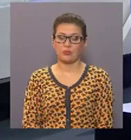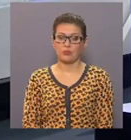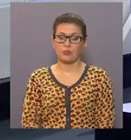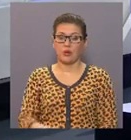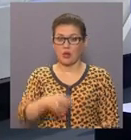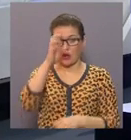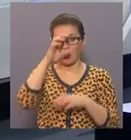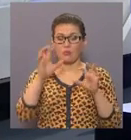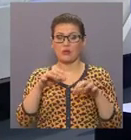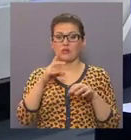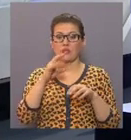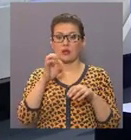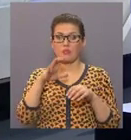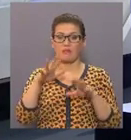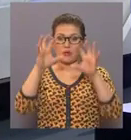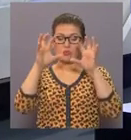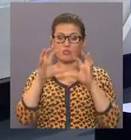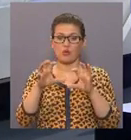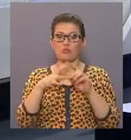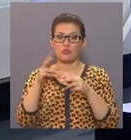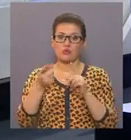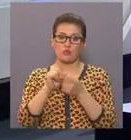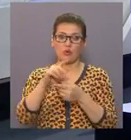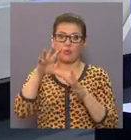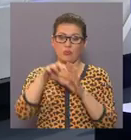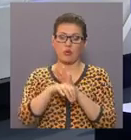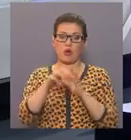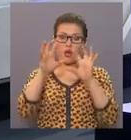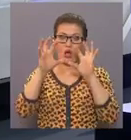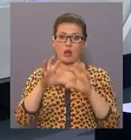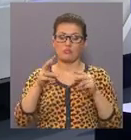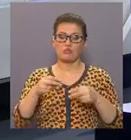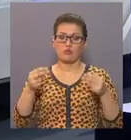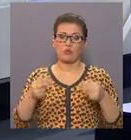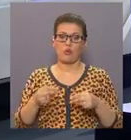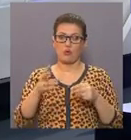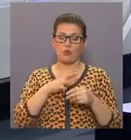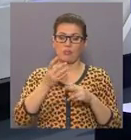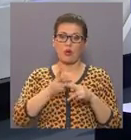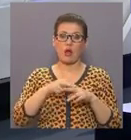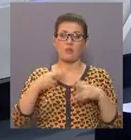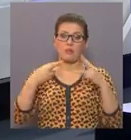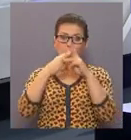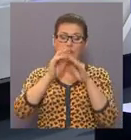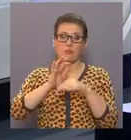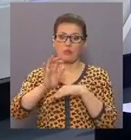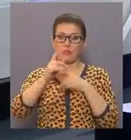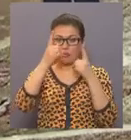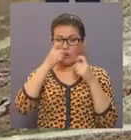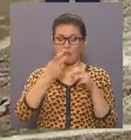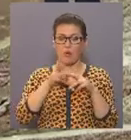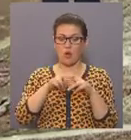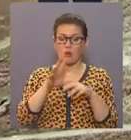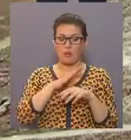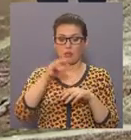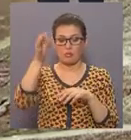Бүгін елбасы Нұрсұлтан Назарбаев Конституцияға түзетулер енгізу туралы заңға қол қойды. Бұл туралы Ақорданың баспасөз қызмет хабарлады. Еске